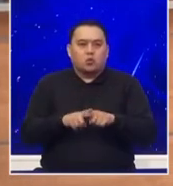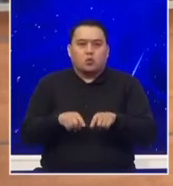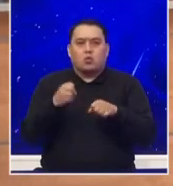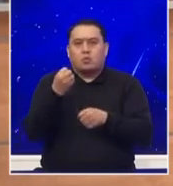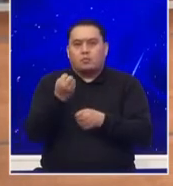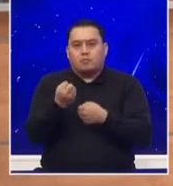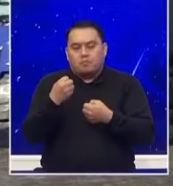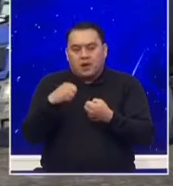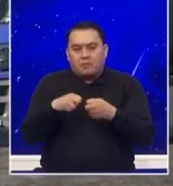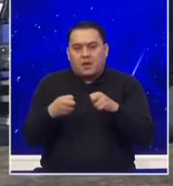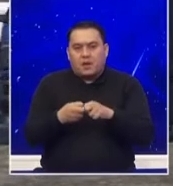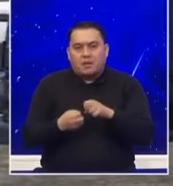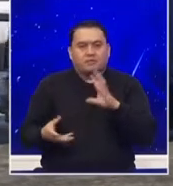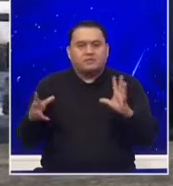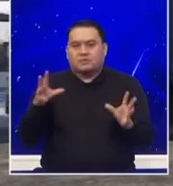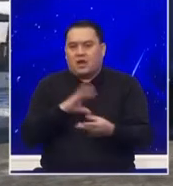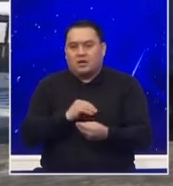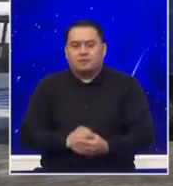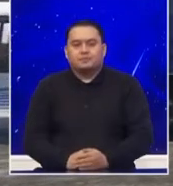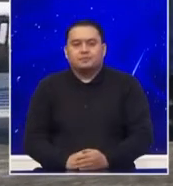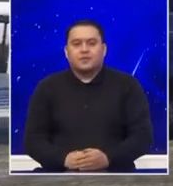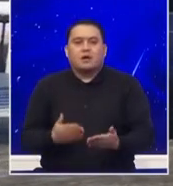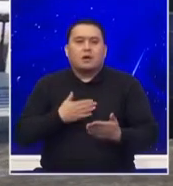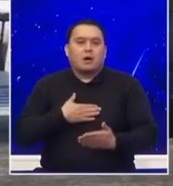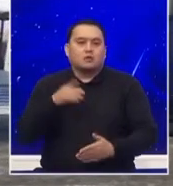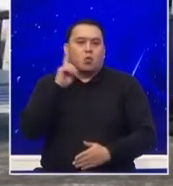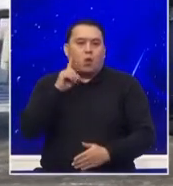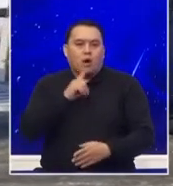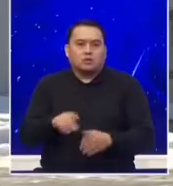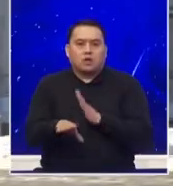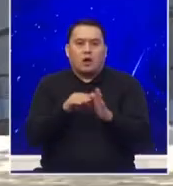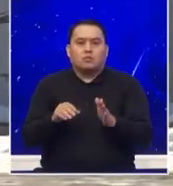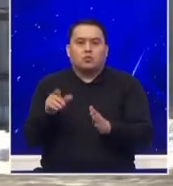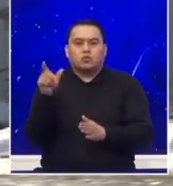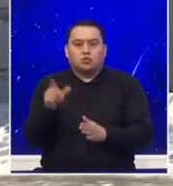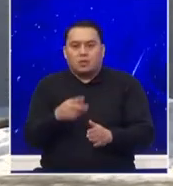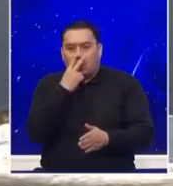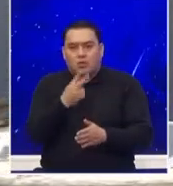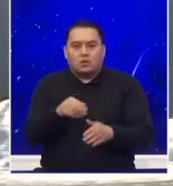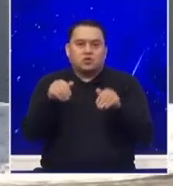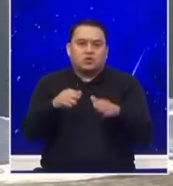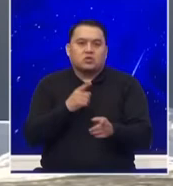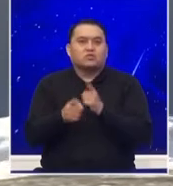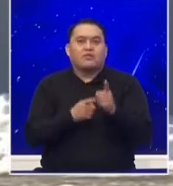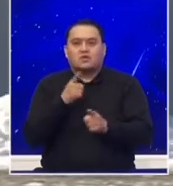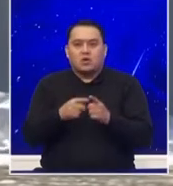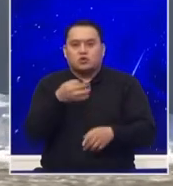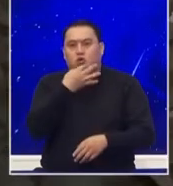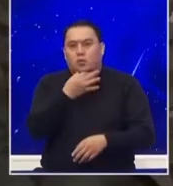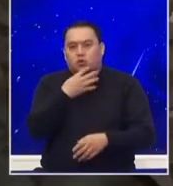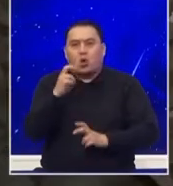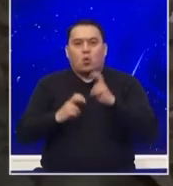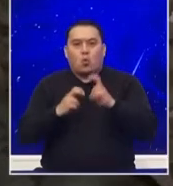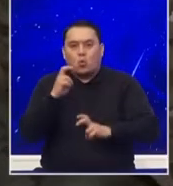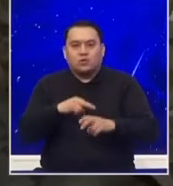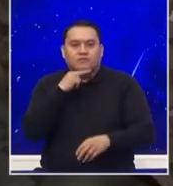ортақ проблема. Әзірге құс фабрикалары үкіметке депутаттық корпусқа жалтақтап отыр. Бәрі жаңарып жатыр. Жұмыртқа өндірушілерге